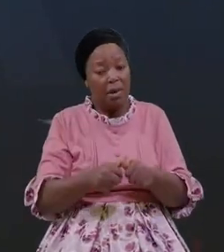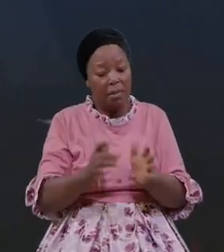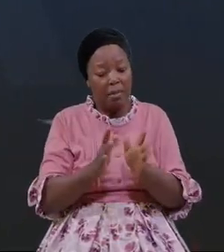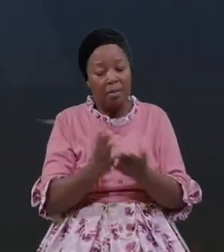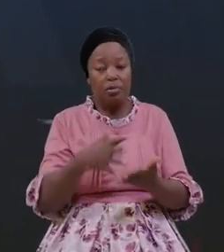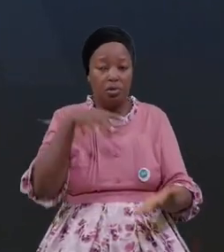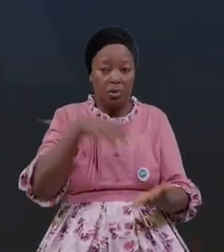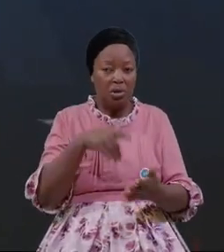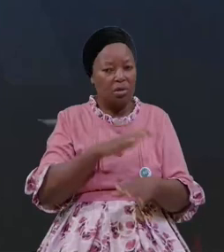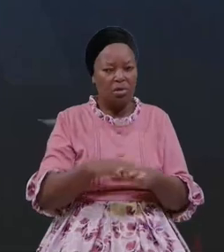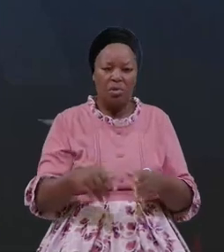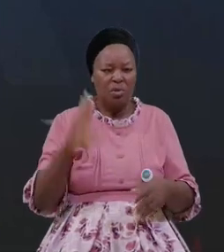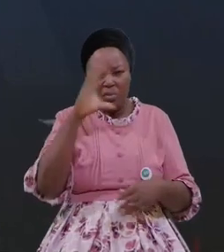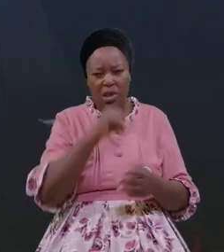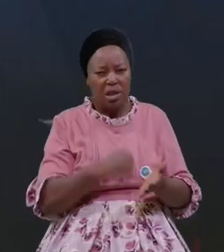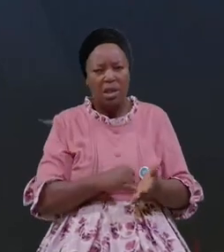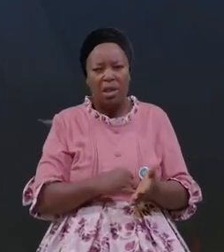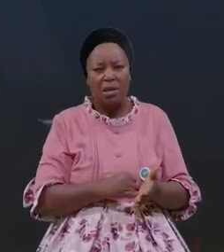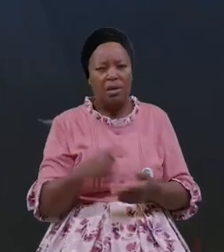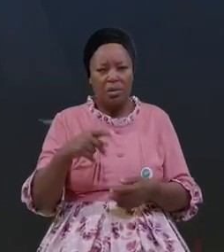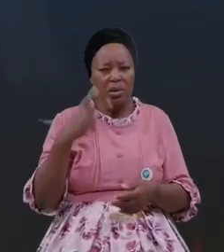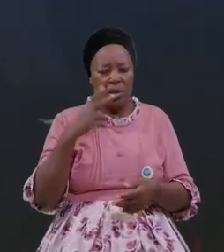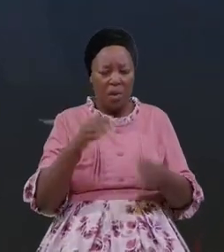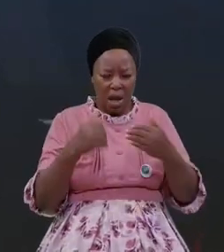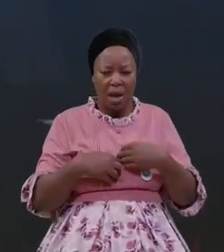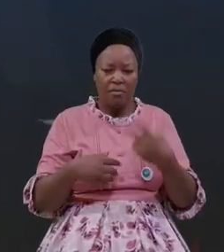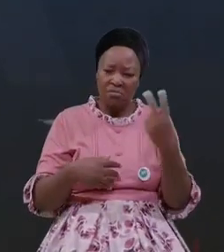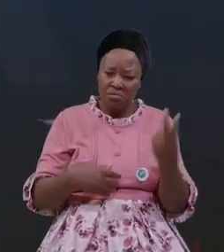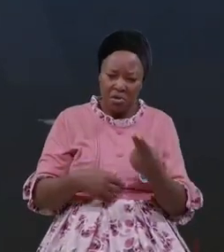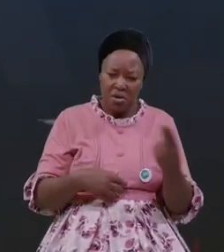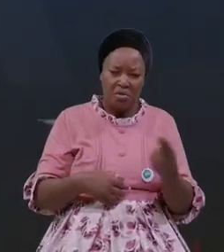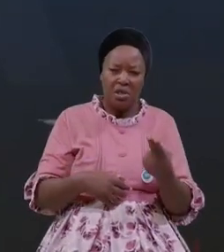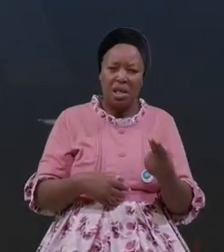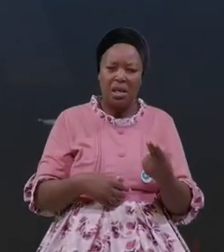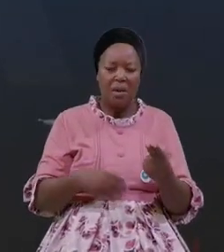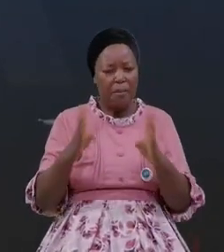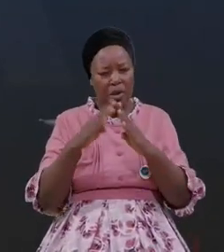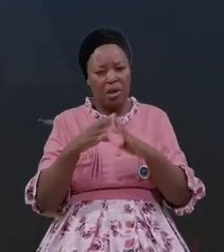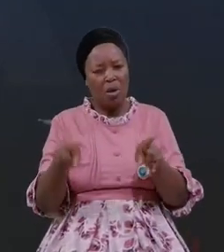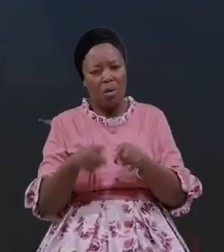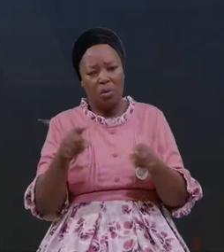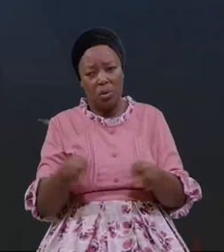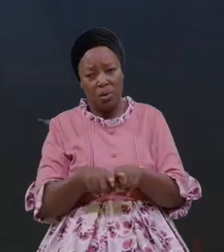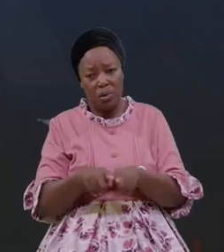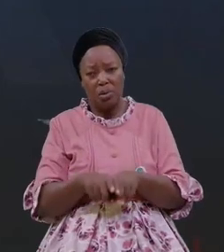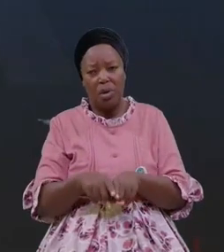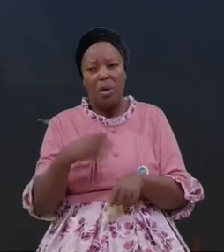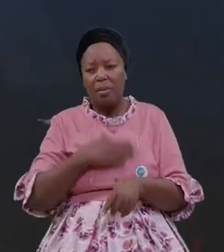croyants dans le Seigneur vous savez il y a aussi l'étude biblique et